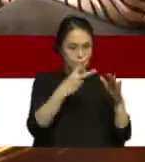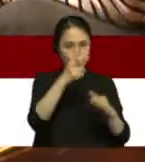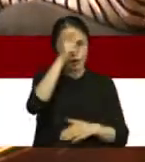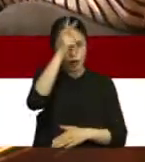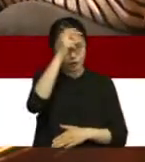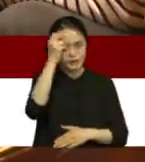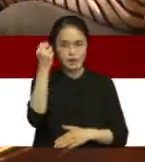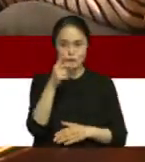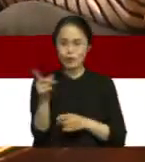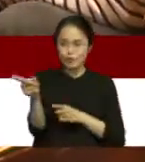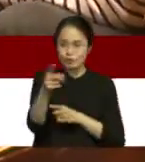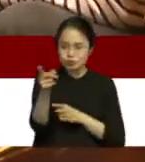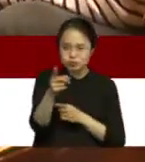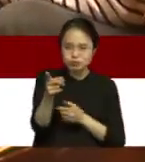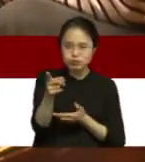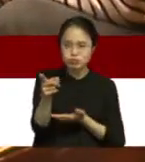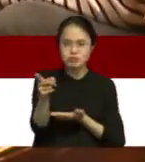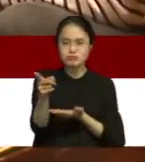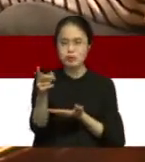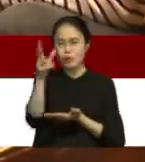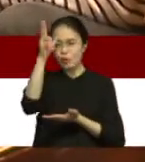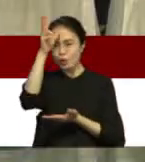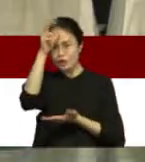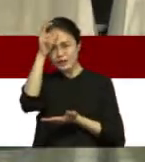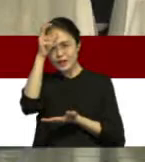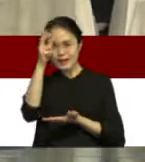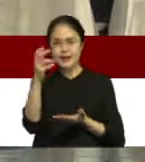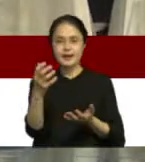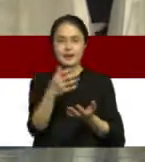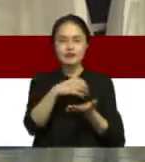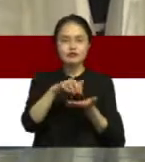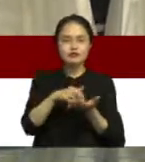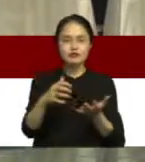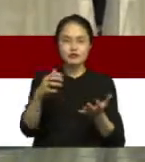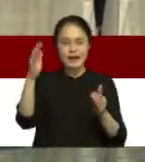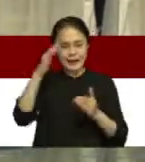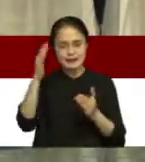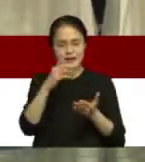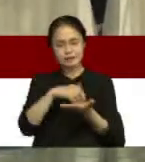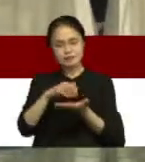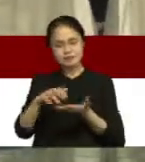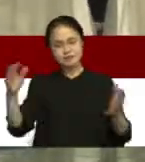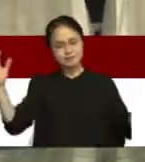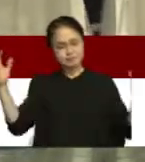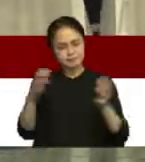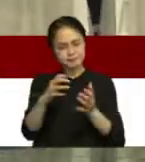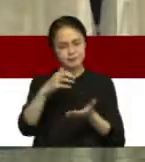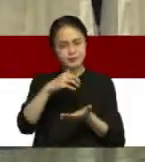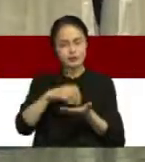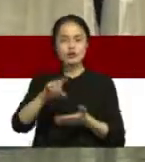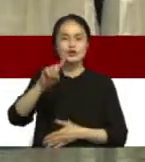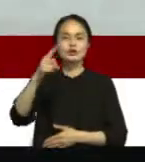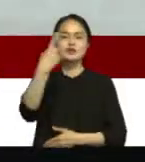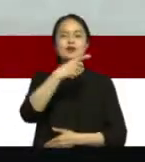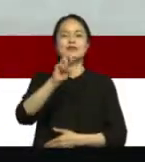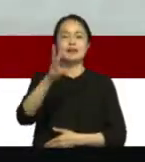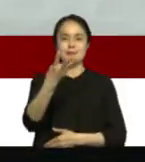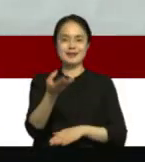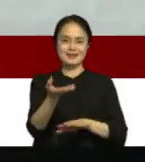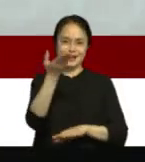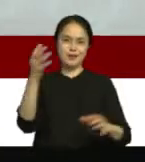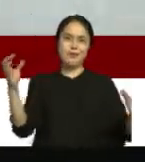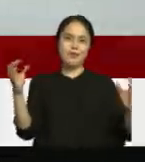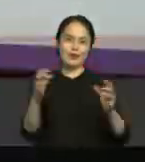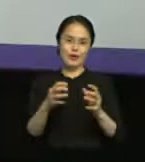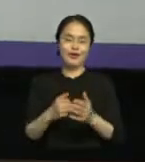다양한 바람을 지닌 각계각층의 유권자와 미래의 유권자인 학생들까지 총 1,300여 명이 참석했습니다.